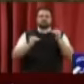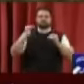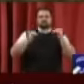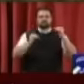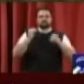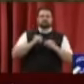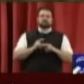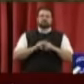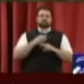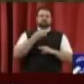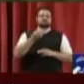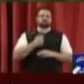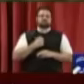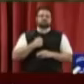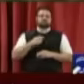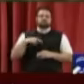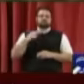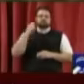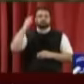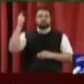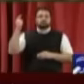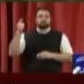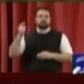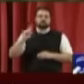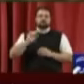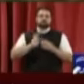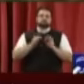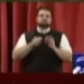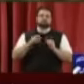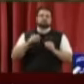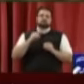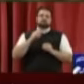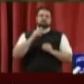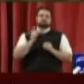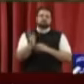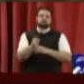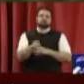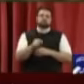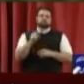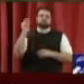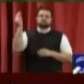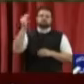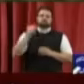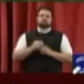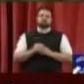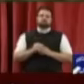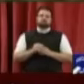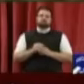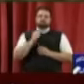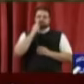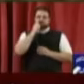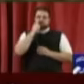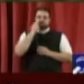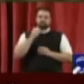Cum să spun eu că sunt un geniu? Nu înseamnă că îl ponegresi pe Dumnezeu. Din contra. divinitatea este și în tine și